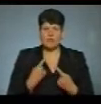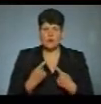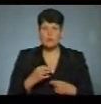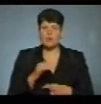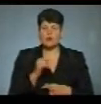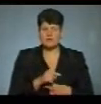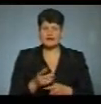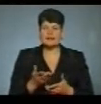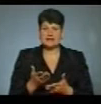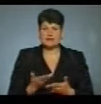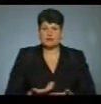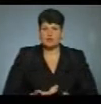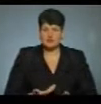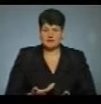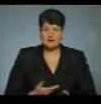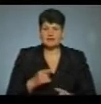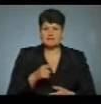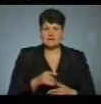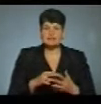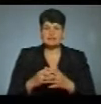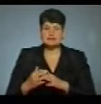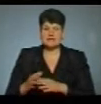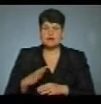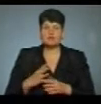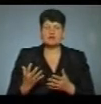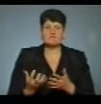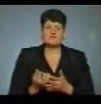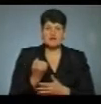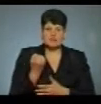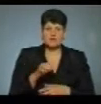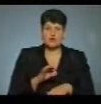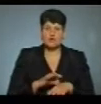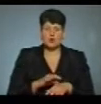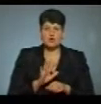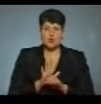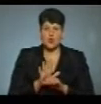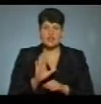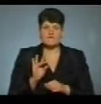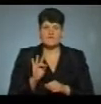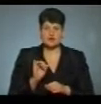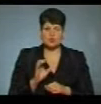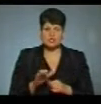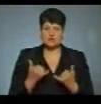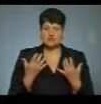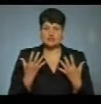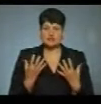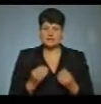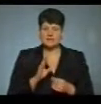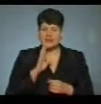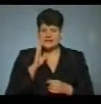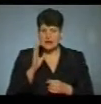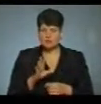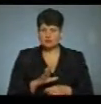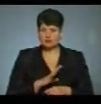які проживають в тих населених пунктах, де були виявлені хворі на коронавірус. На сьогоднішній на ранок їх